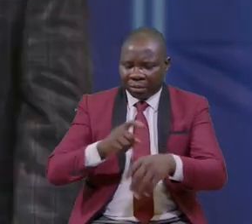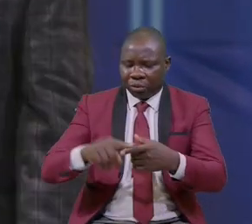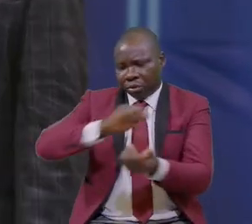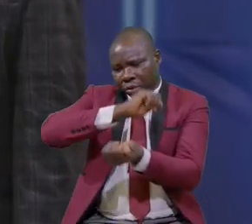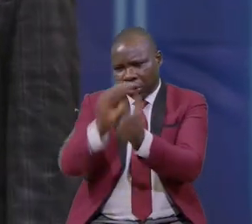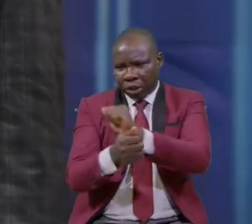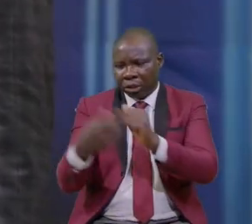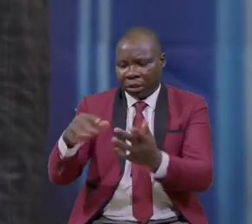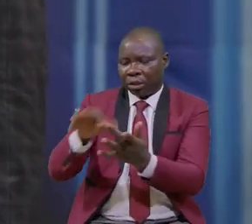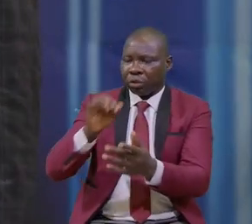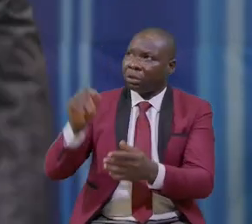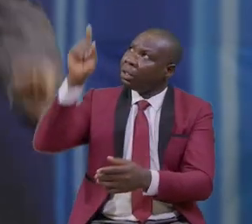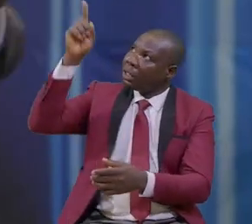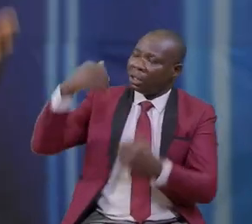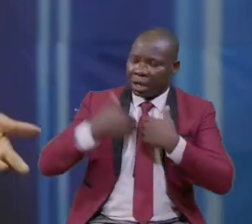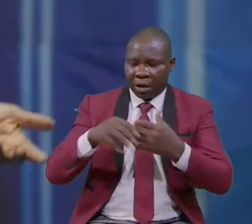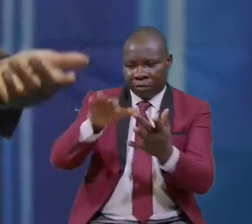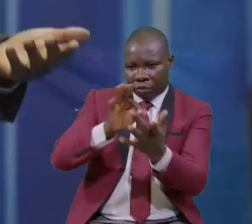changer le choix. Il t'a choisi.